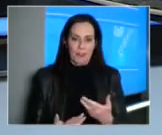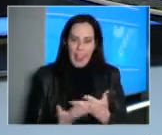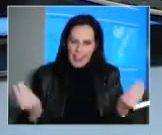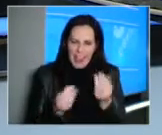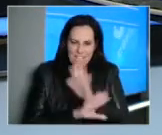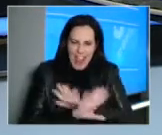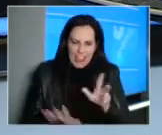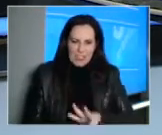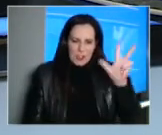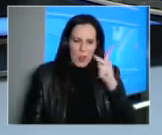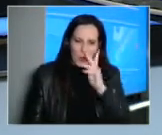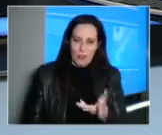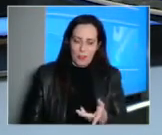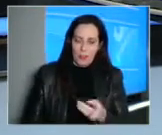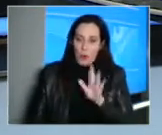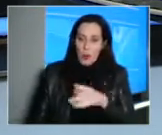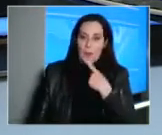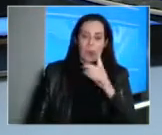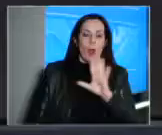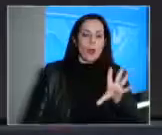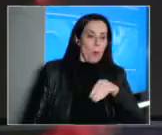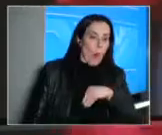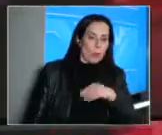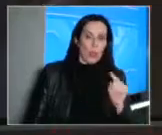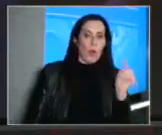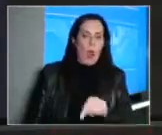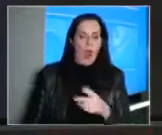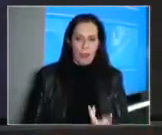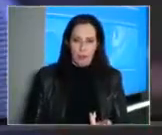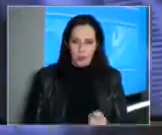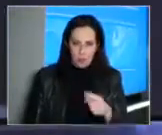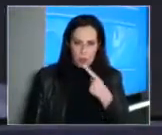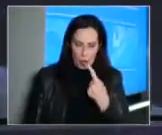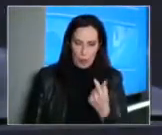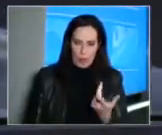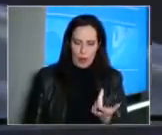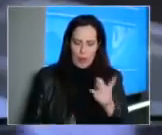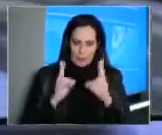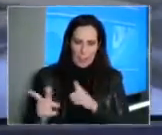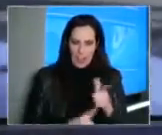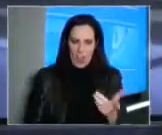כזה בצפון קוריאה. לא רק זה, הוא אומר, אם לא הייתי מוכן לזה, לא הייתי כאן, כשהוא מדבר על פירוז.